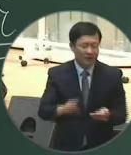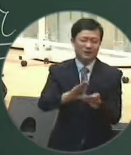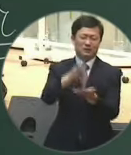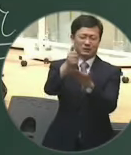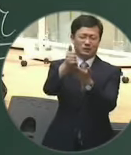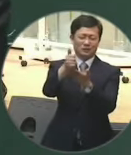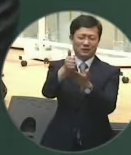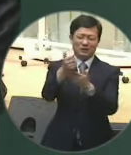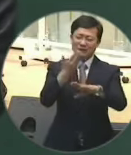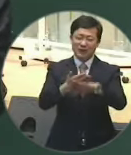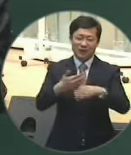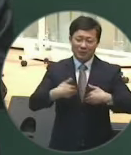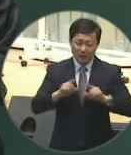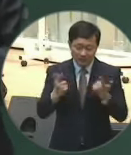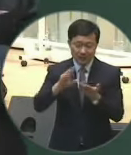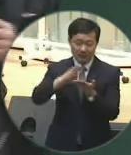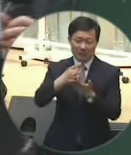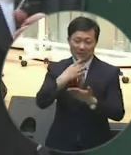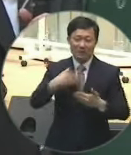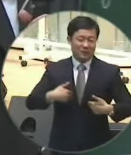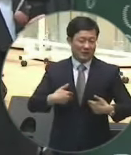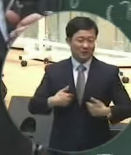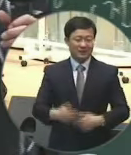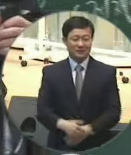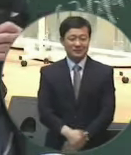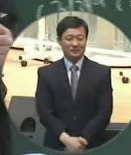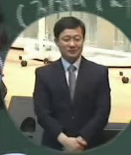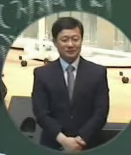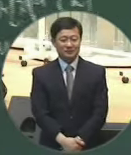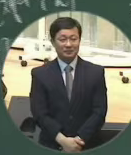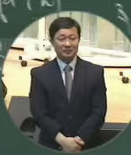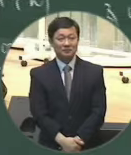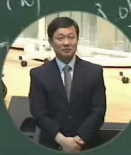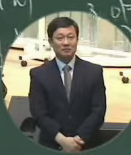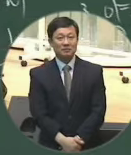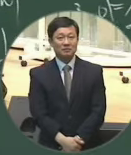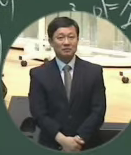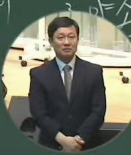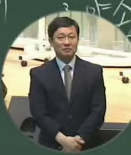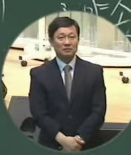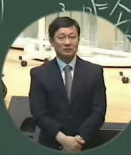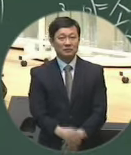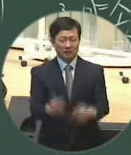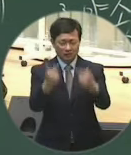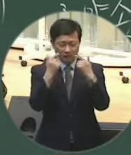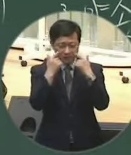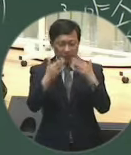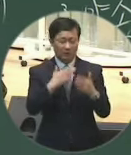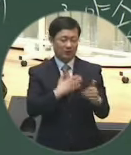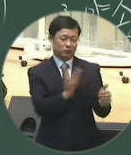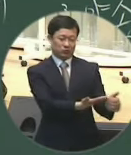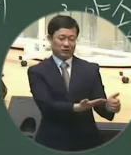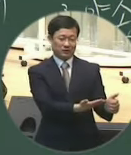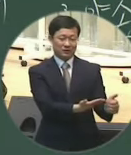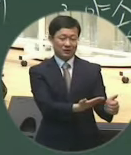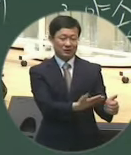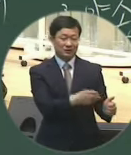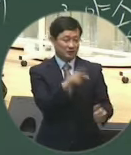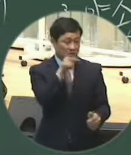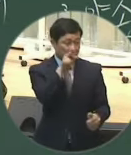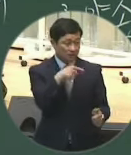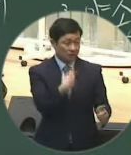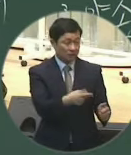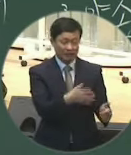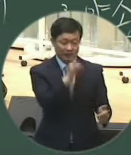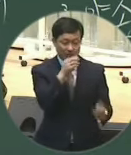거예요. What's the one thing that that person lacked? The one thing they needed the most, Christ. 그렇죠? 정확하게 알아야 돼요. They have to know this accurately. 틀리게 알면